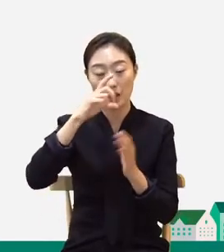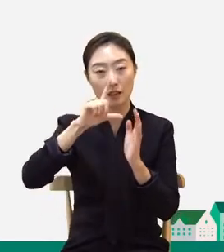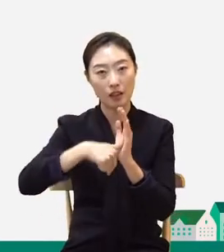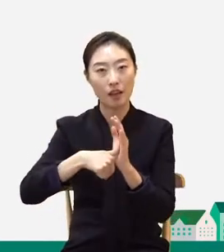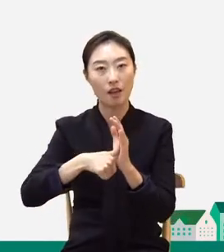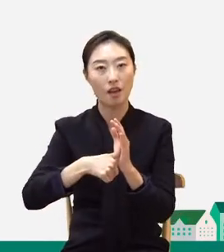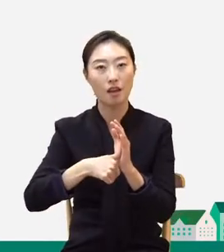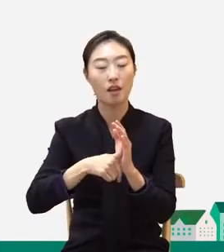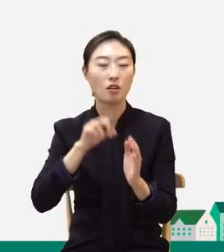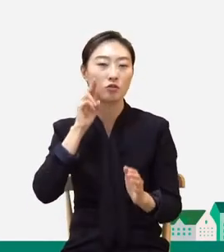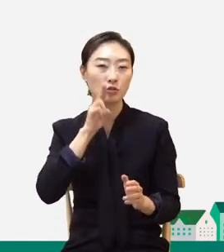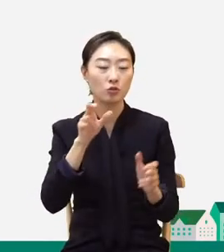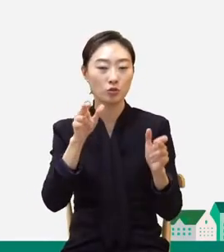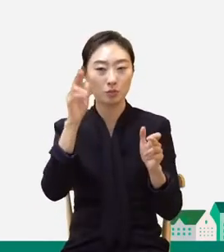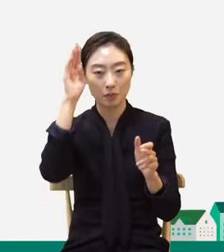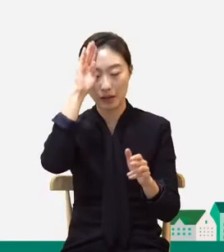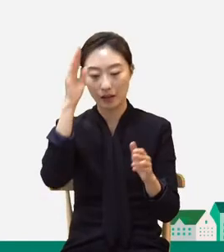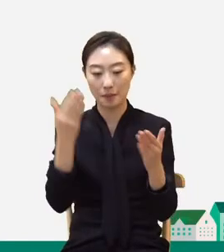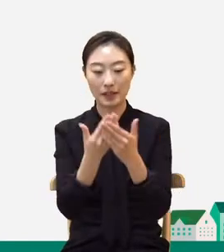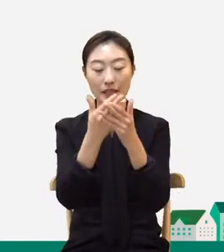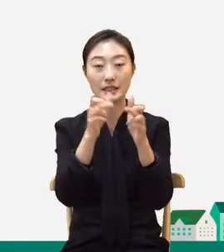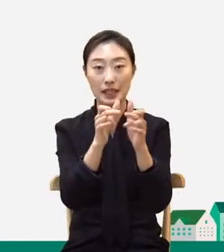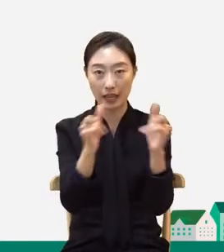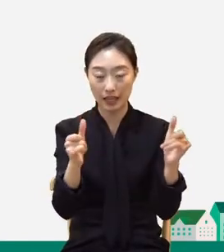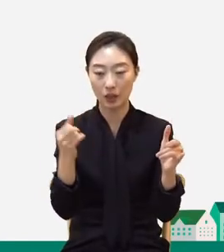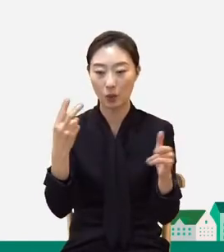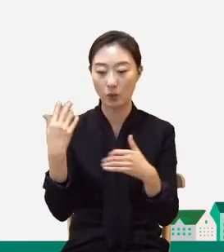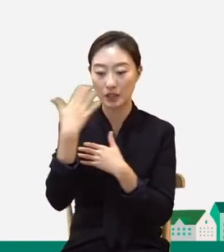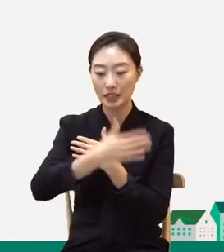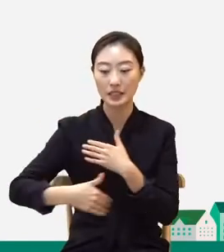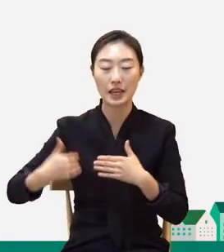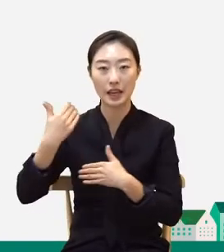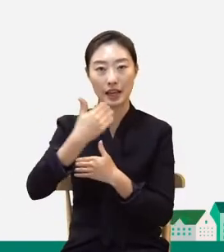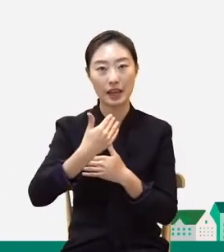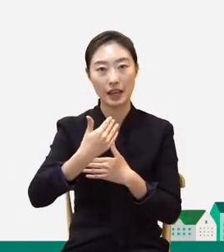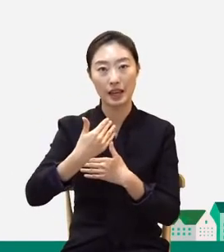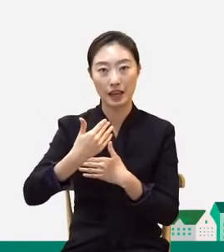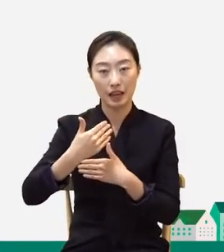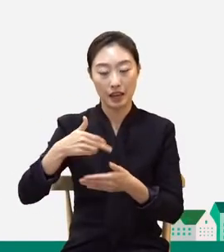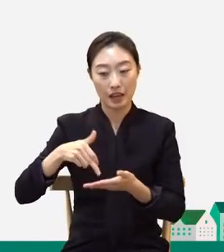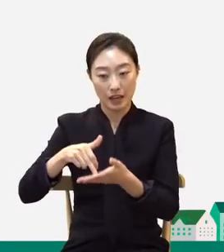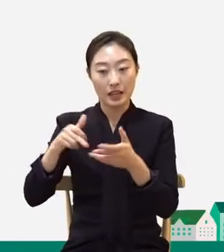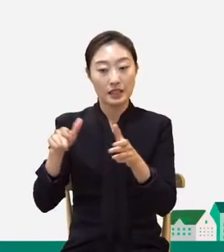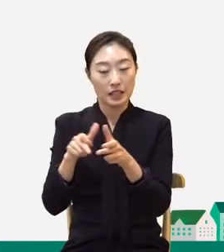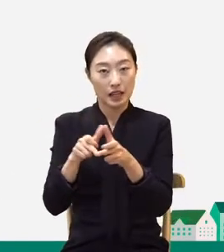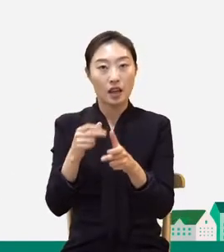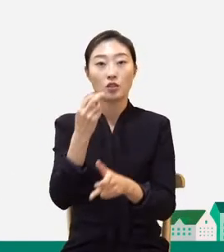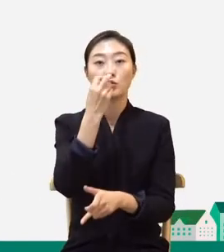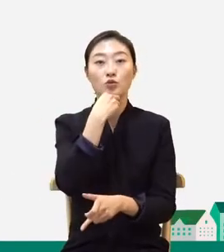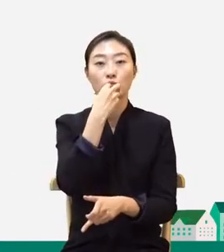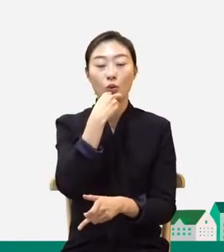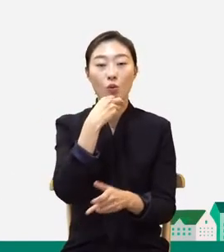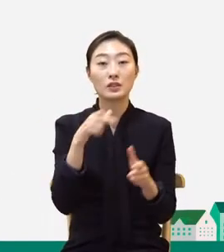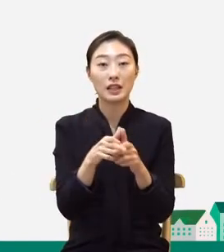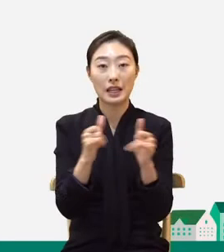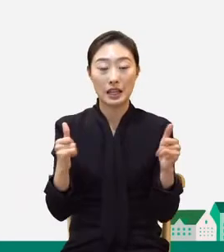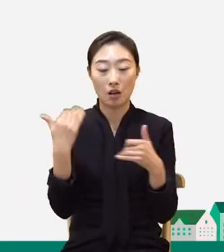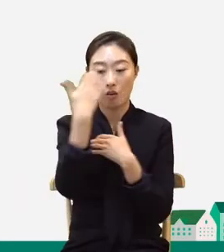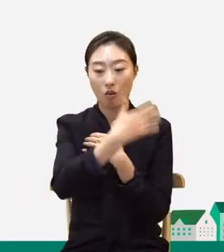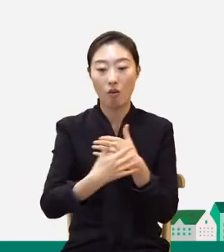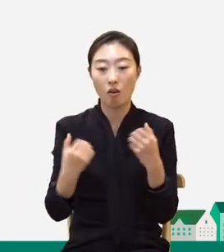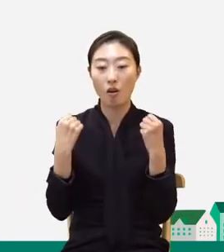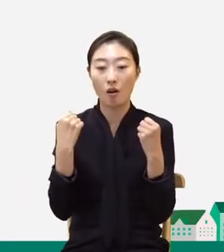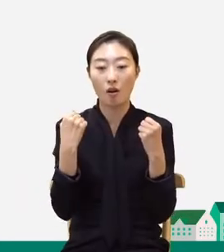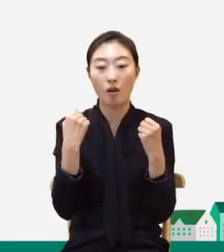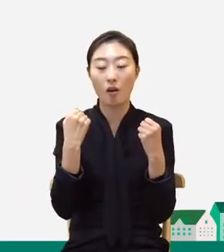중증의 발달장애인이 또 이제 지체장애, 이제 신체적 장애와 중복을 가지고 있는 장애인분들이 종합검진을 받을 수 있는